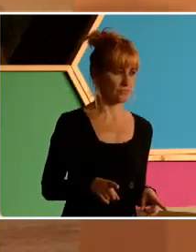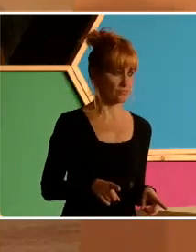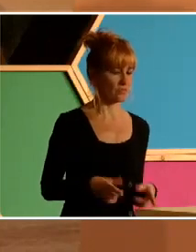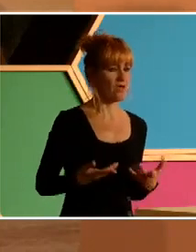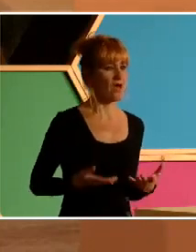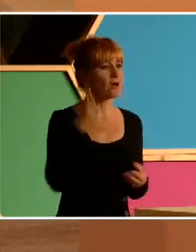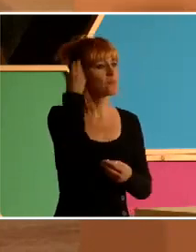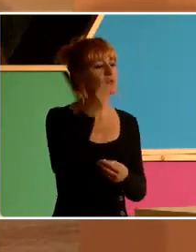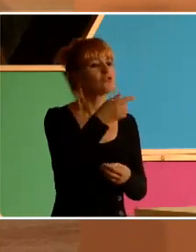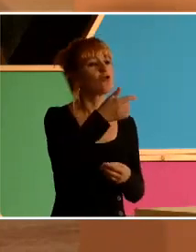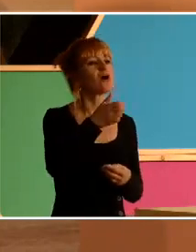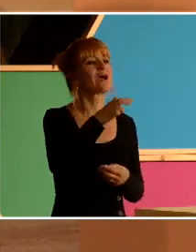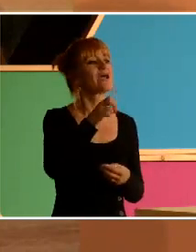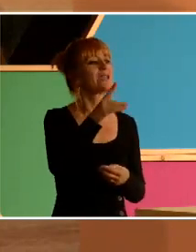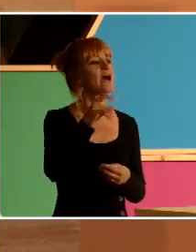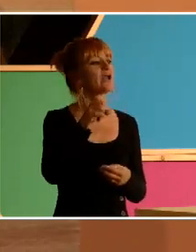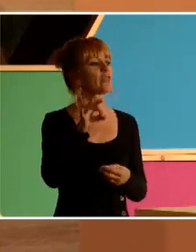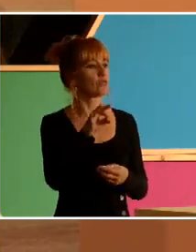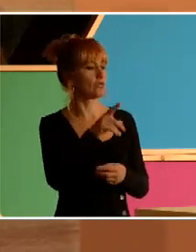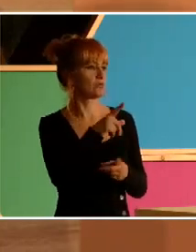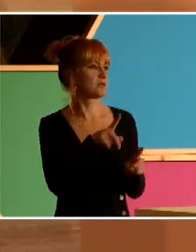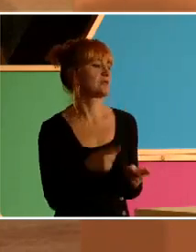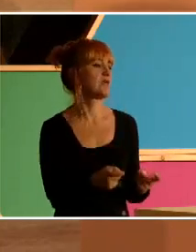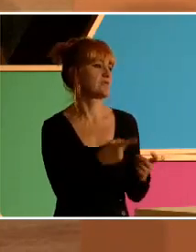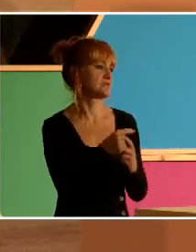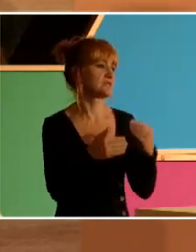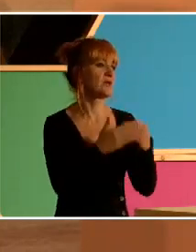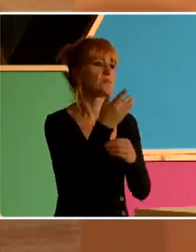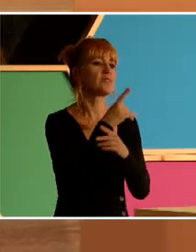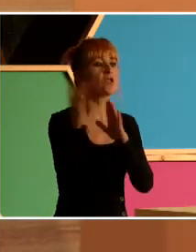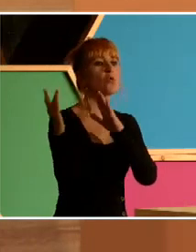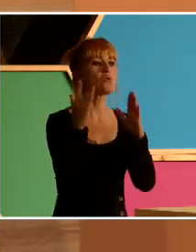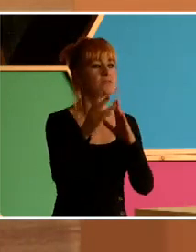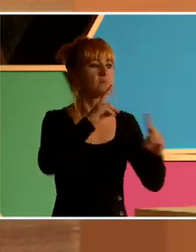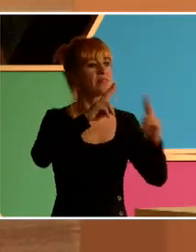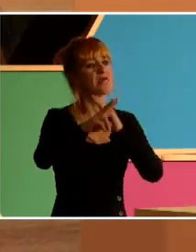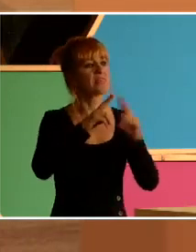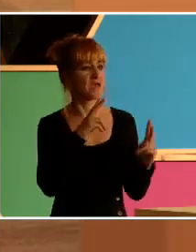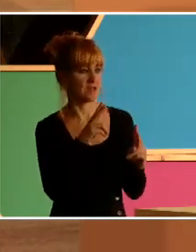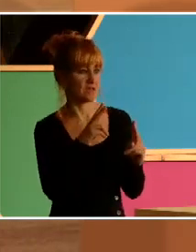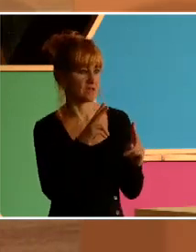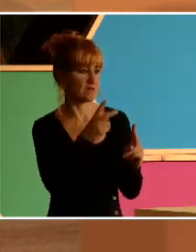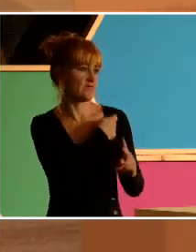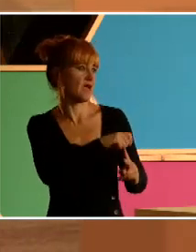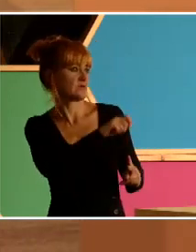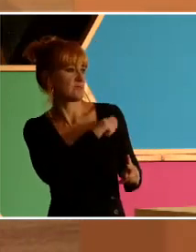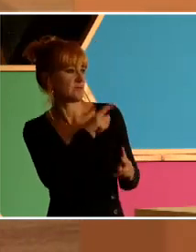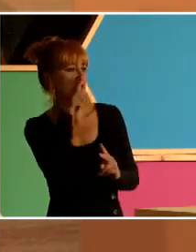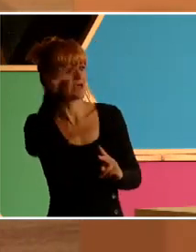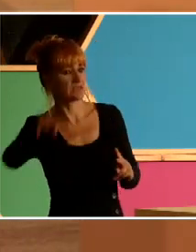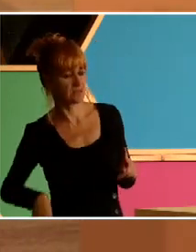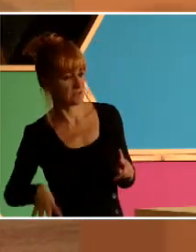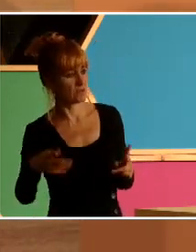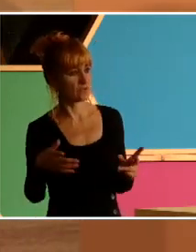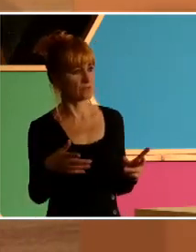ara de diàleg i d'inaugurar una nova etapa entre les relacions entre l'Estat i Catalunya. I parlo en concret